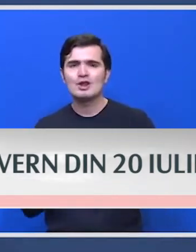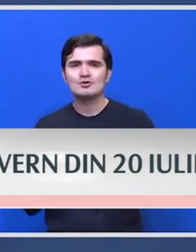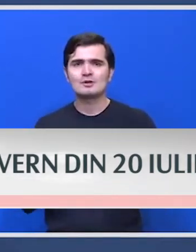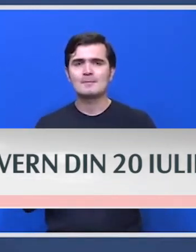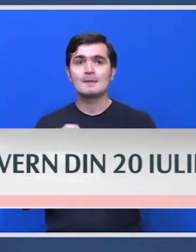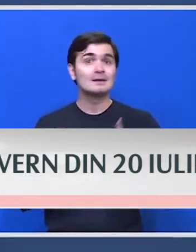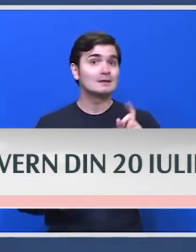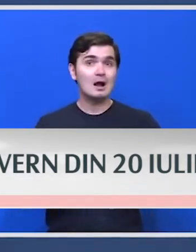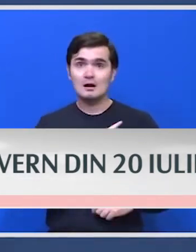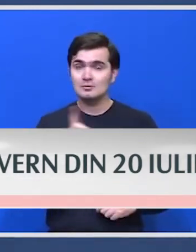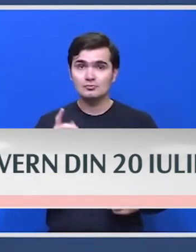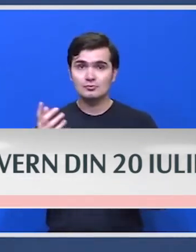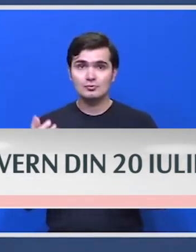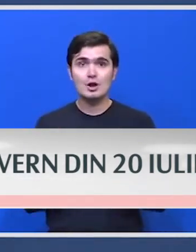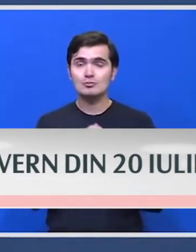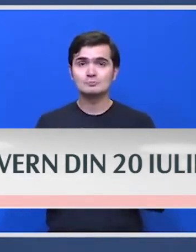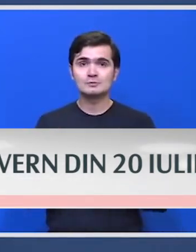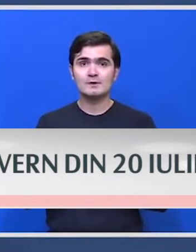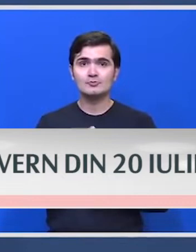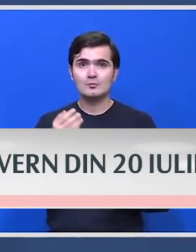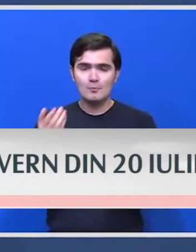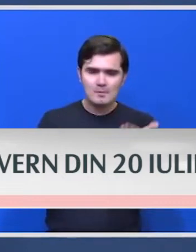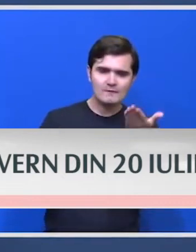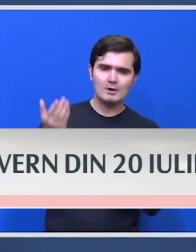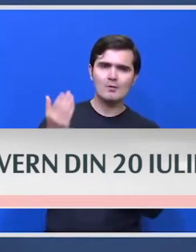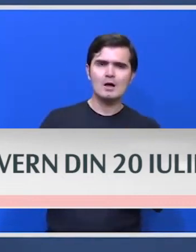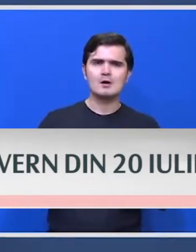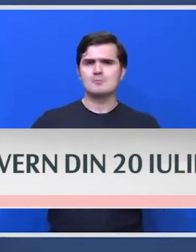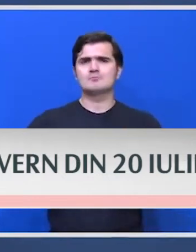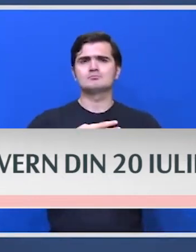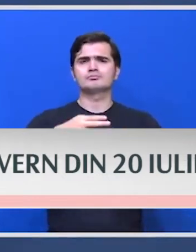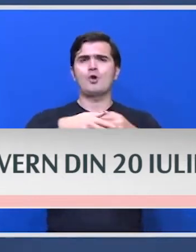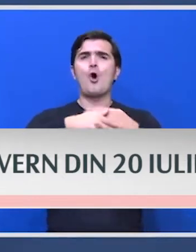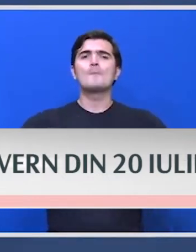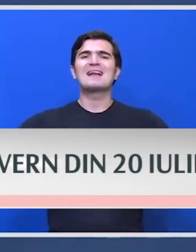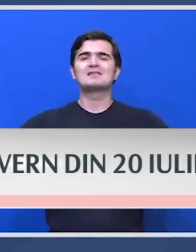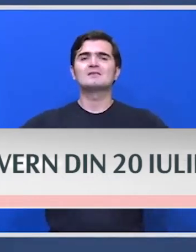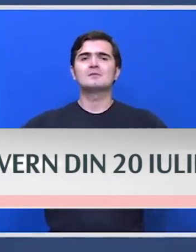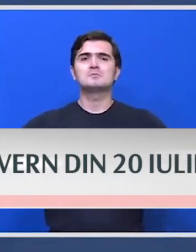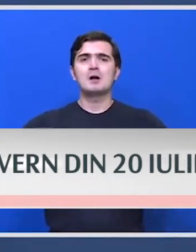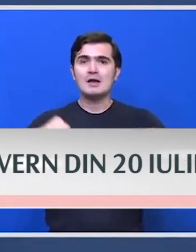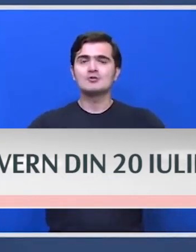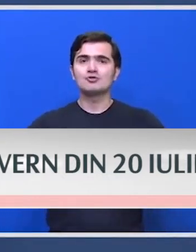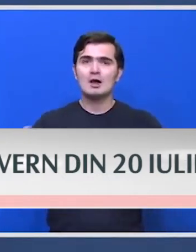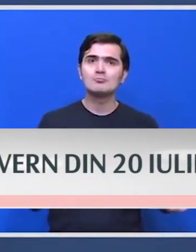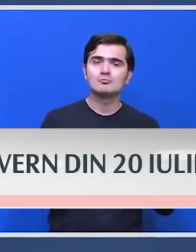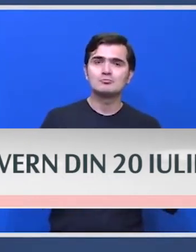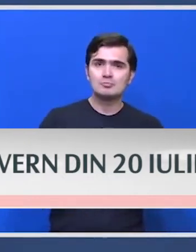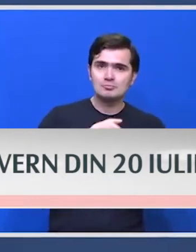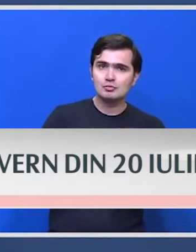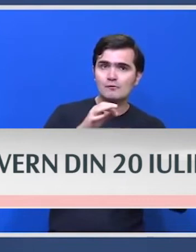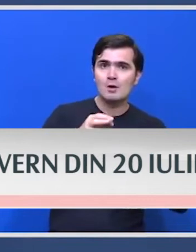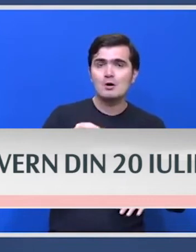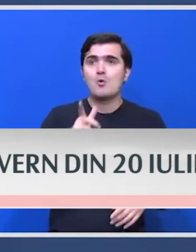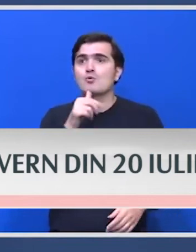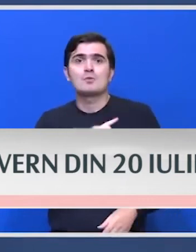Dacă nu reușim să facem o evaluare obiectivă în mediul de cercetare, inovare, ne întrebăm unde putem să o facem. Pentru că aici avem